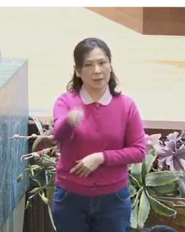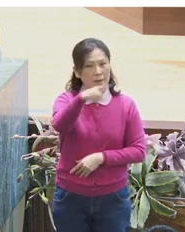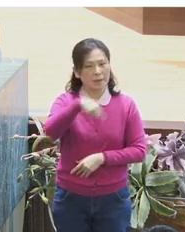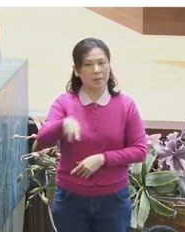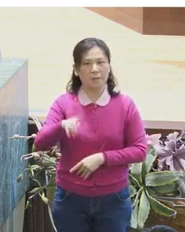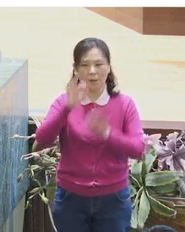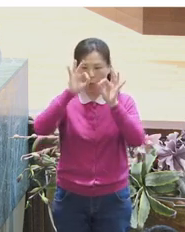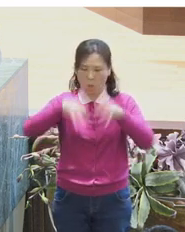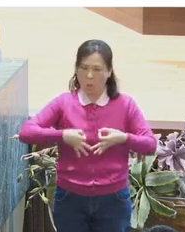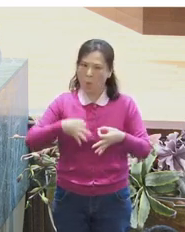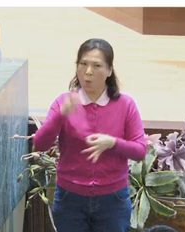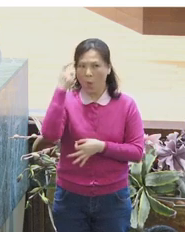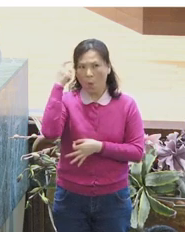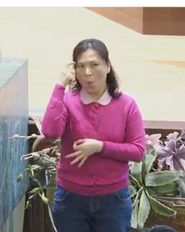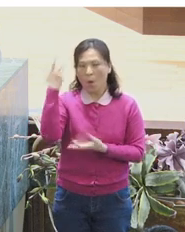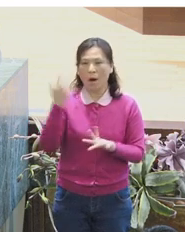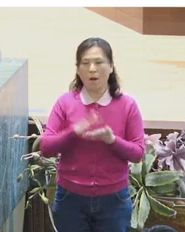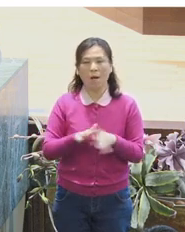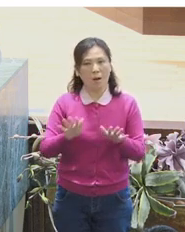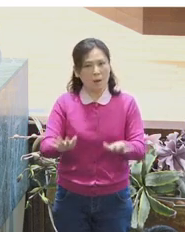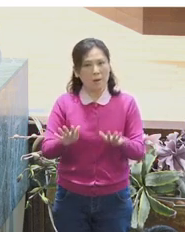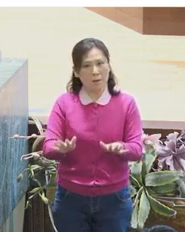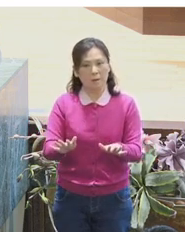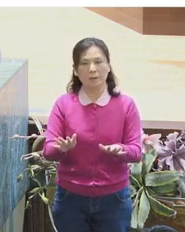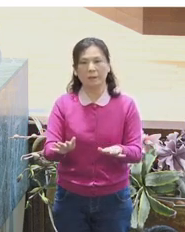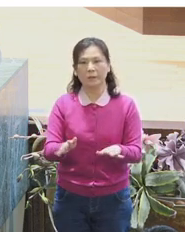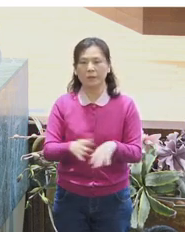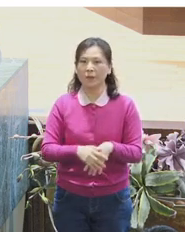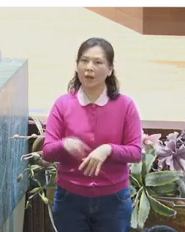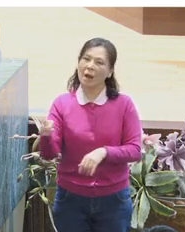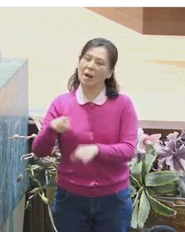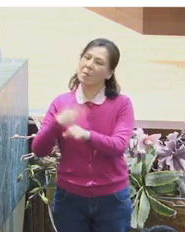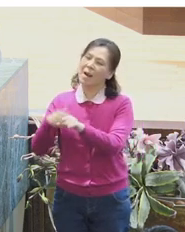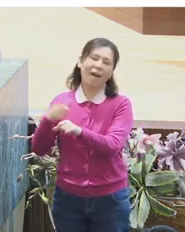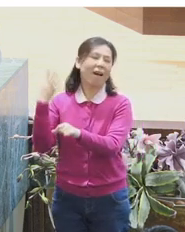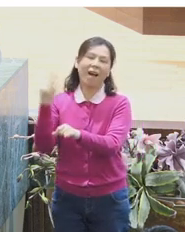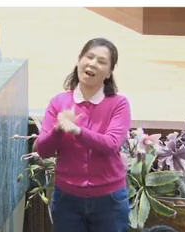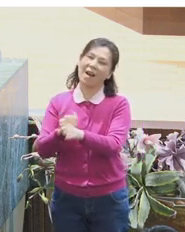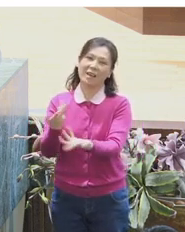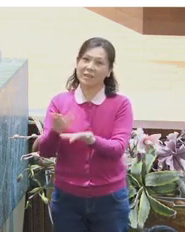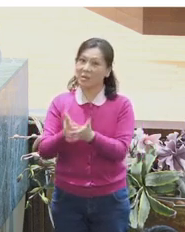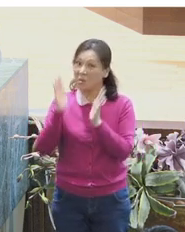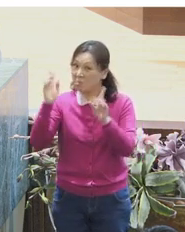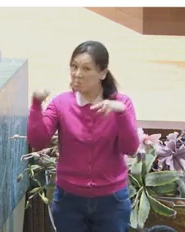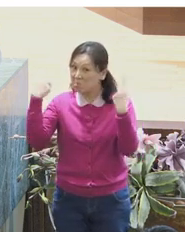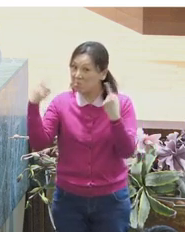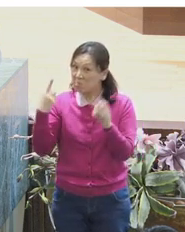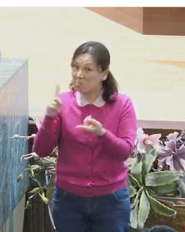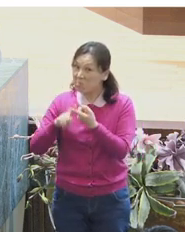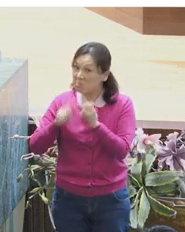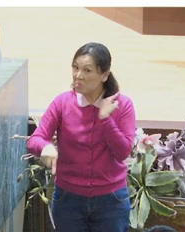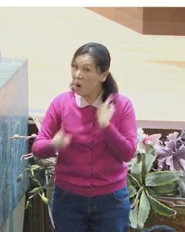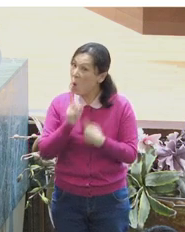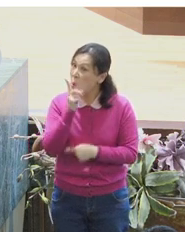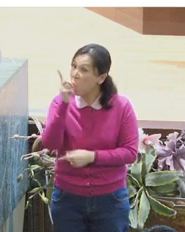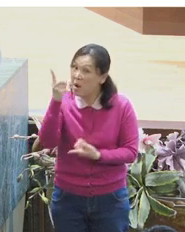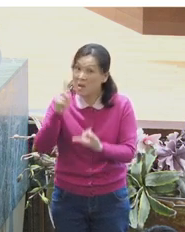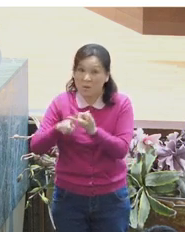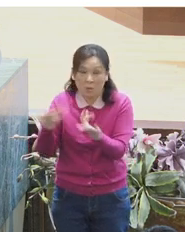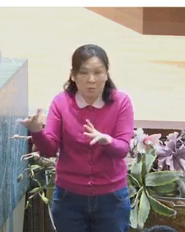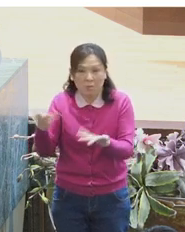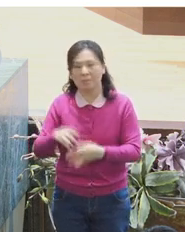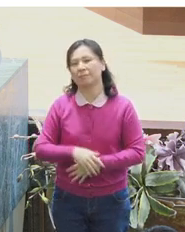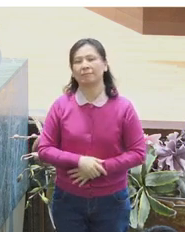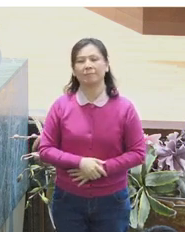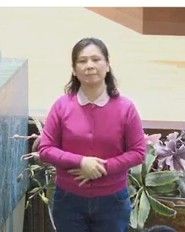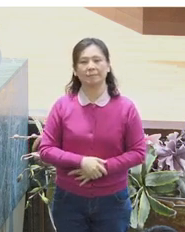思考，就是说我们现在这样的一个我们习以为常的模式是不是正常，是不是唯一正常。那